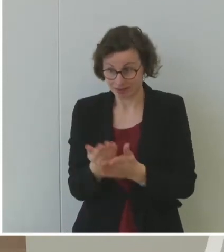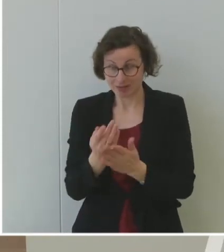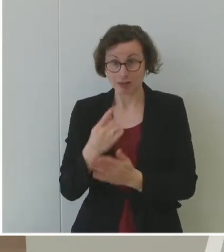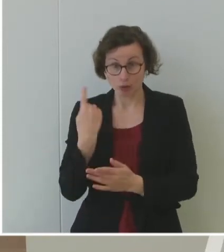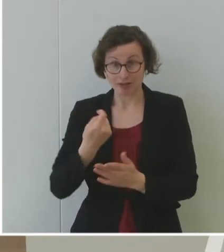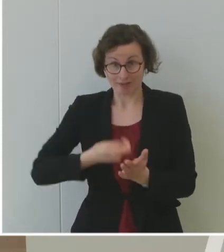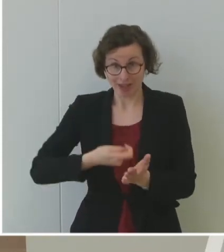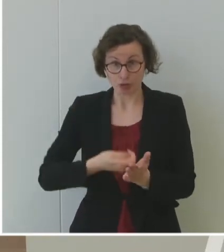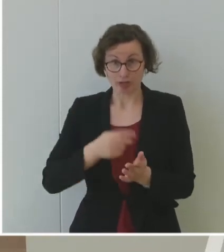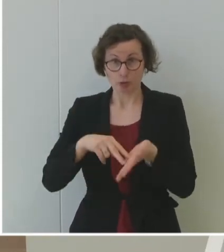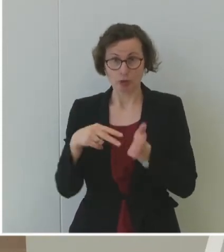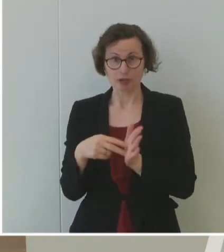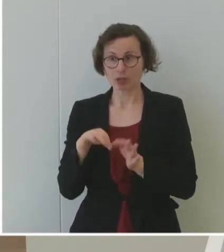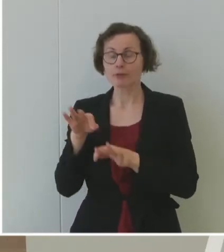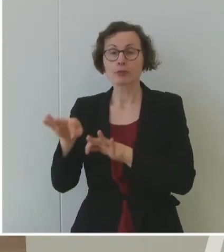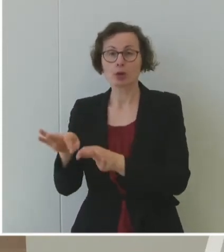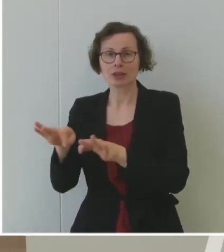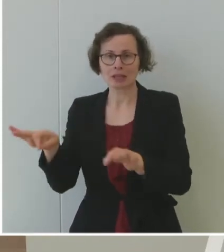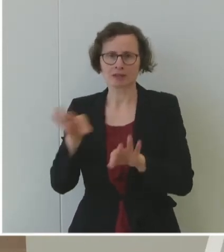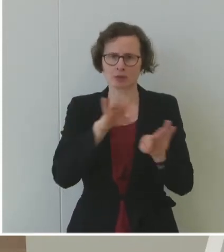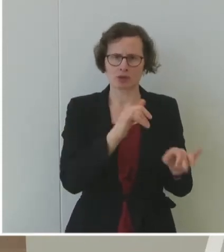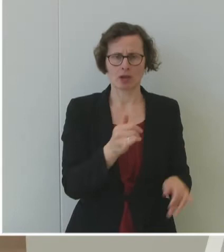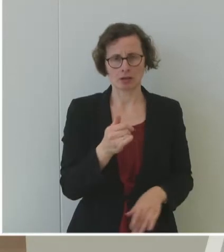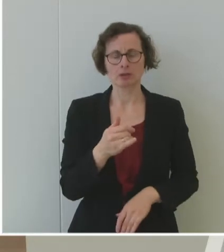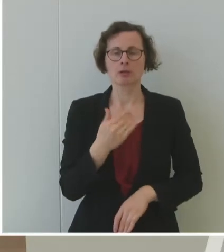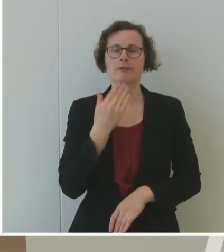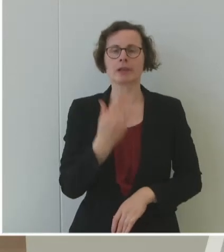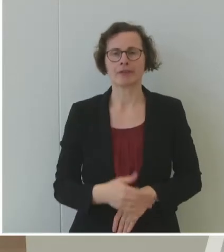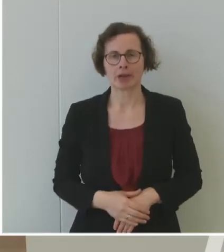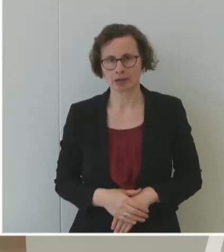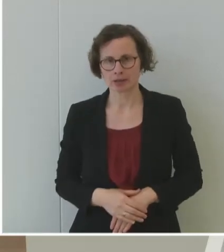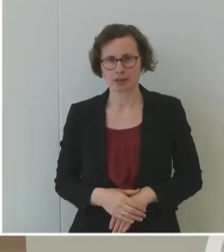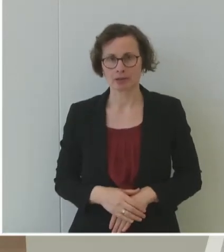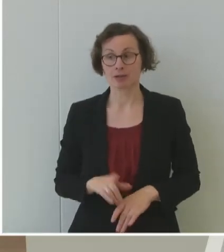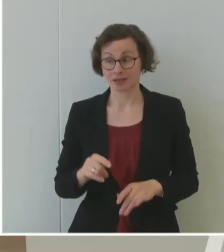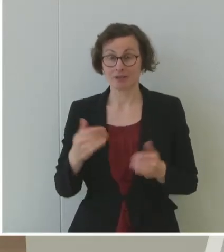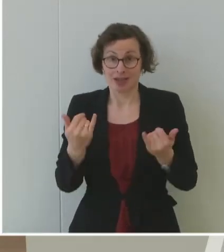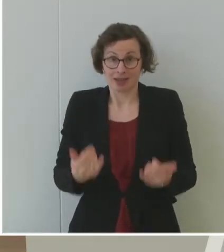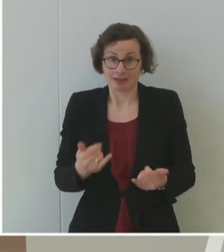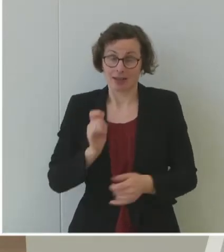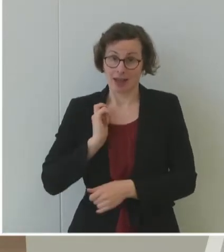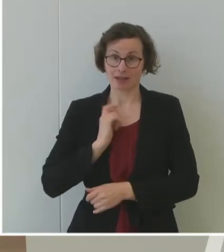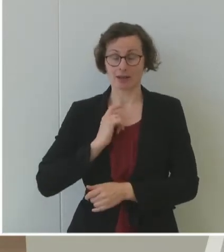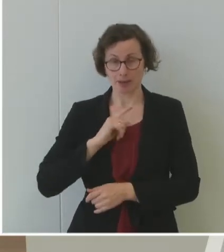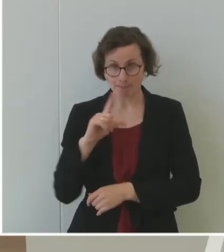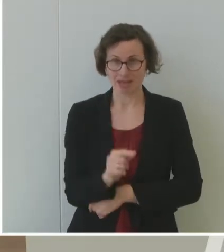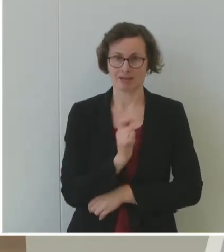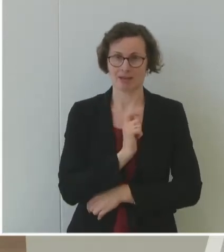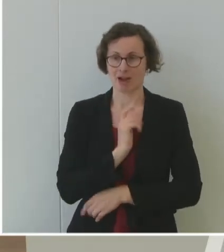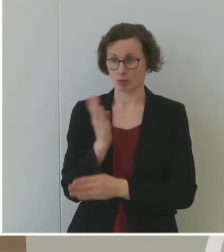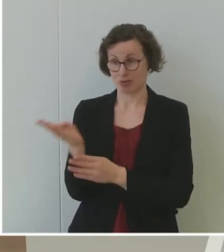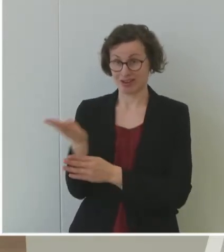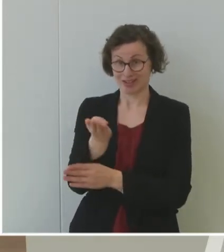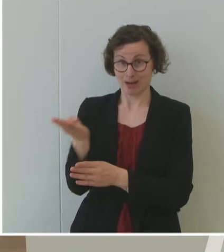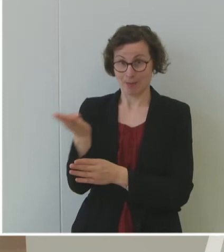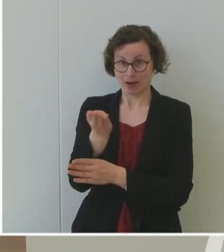von Seiten der Politik? Na, herzlichen Dank dann aber auch. Das wäre doch jetzt mal wirklich das Mindeste, dass Claudia und Luisa nicht auch